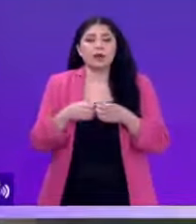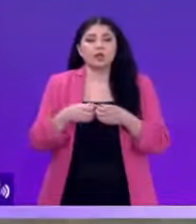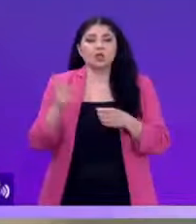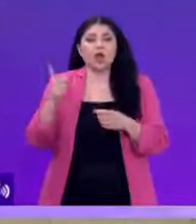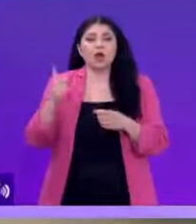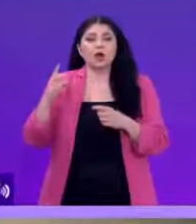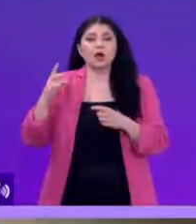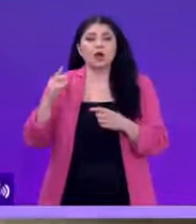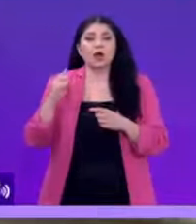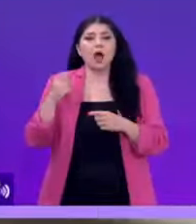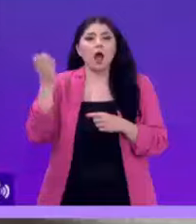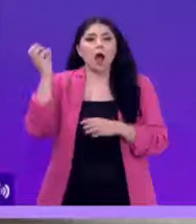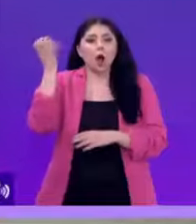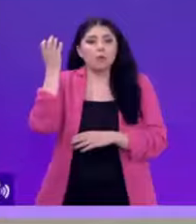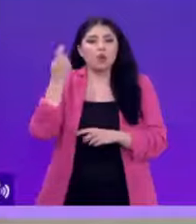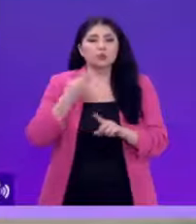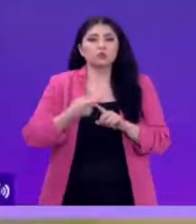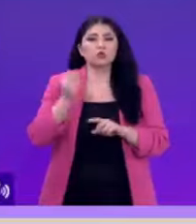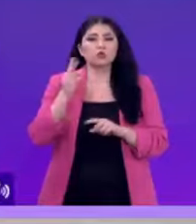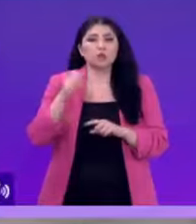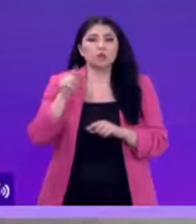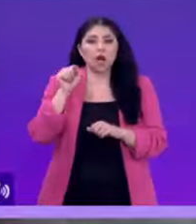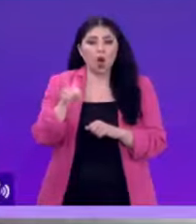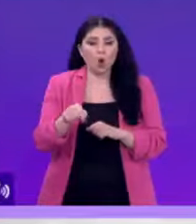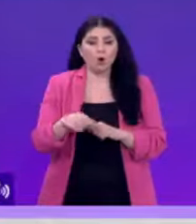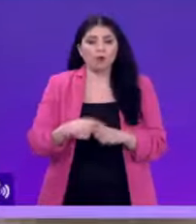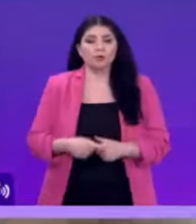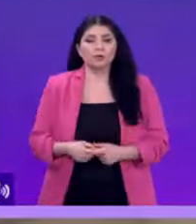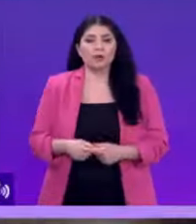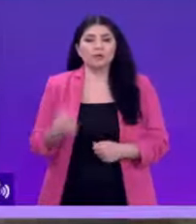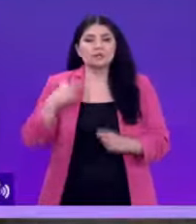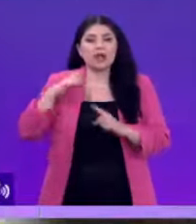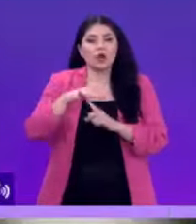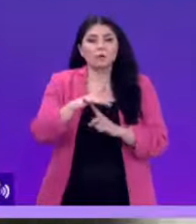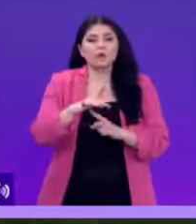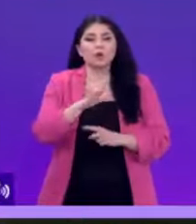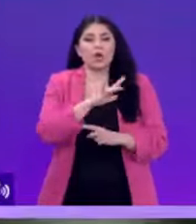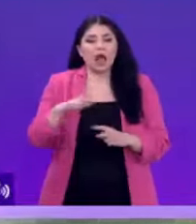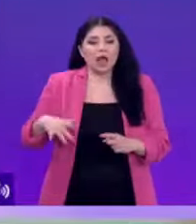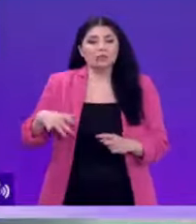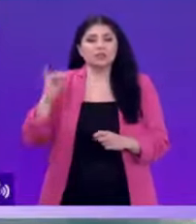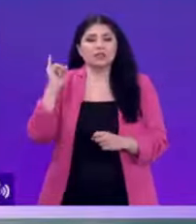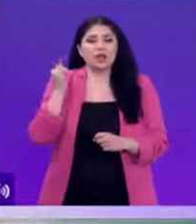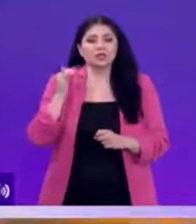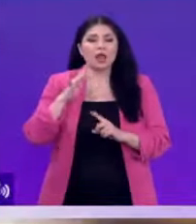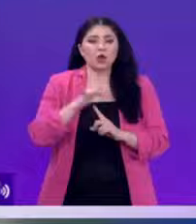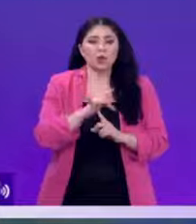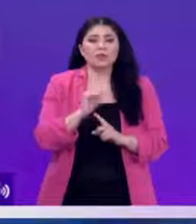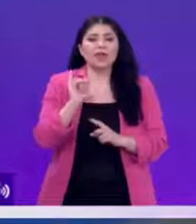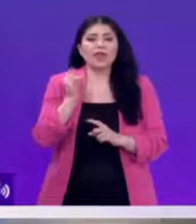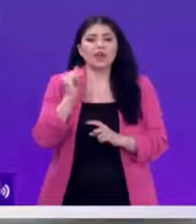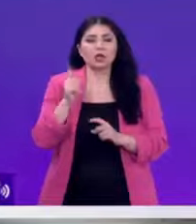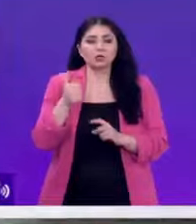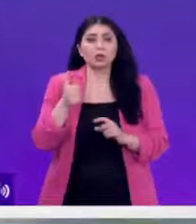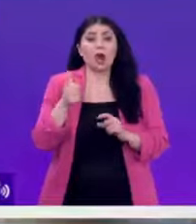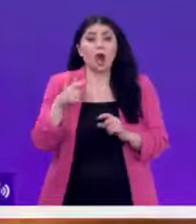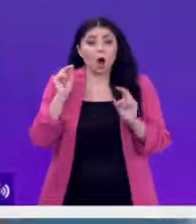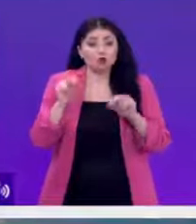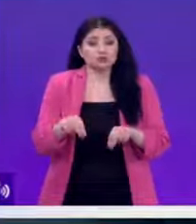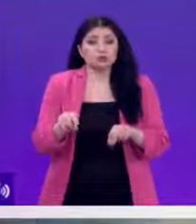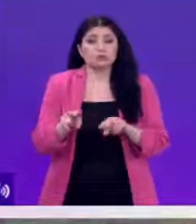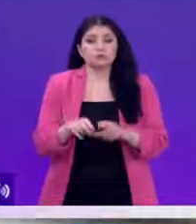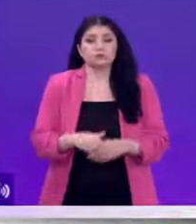fața locului. Au fost mobilizate elicopterul de la Iași, elicopterul de la Galați, elicopterul de la Iași, știu că ar trebui să fie ajuns deja.